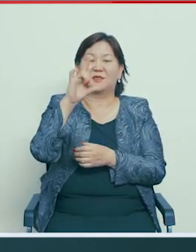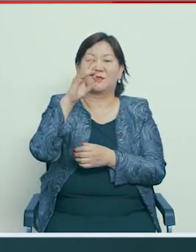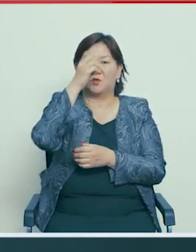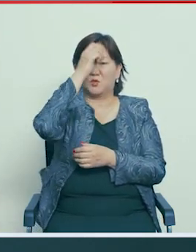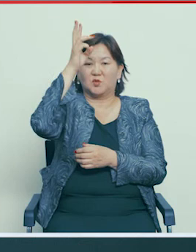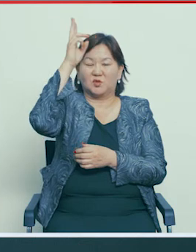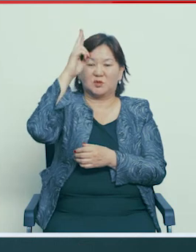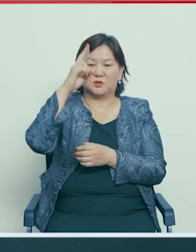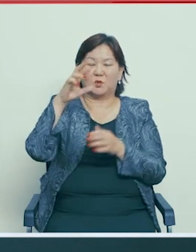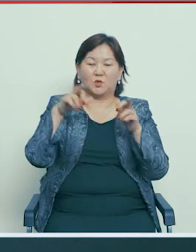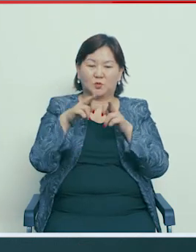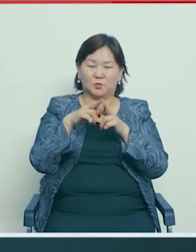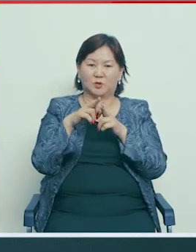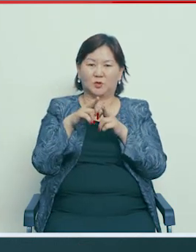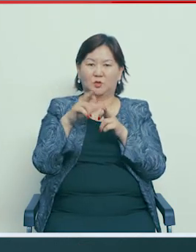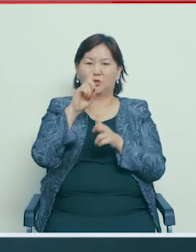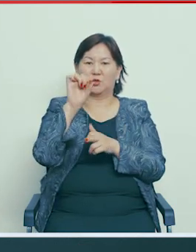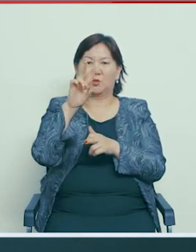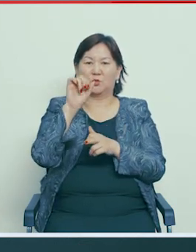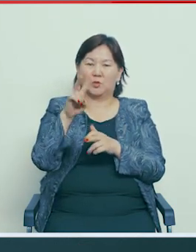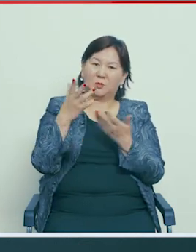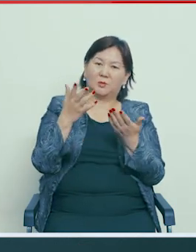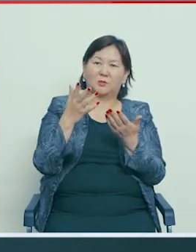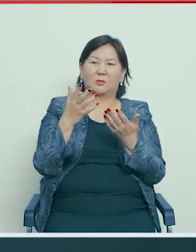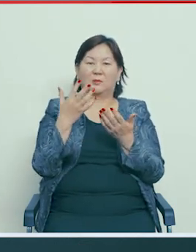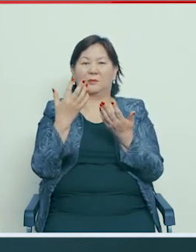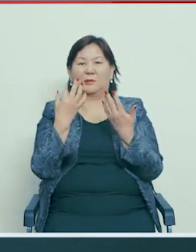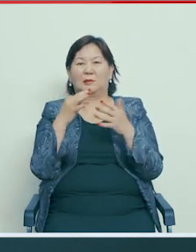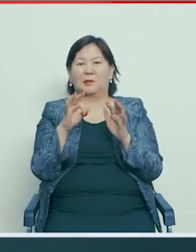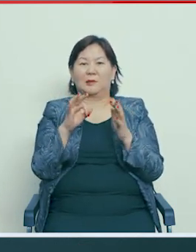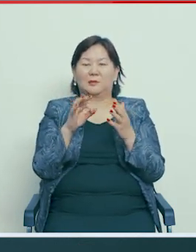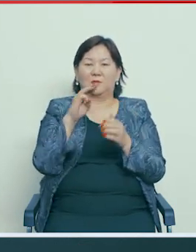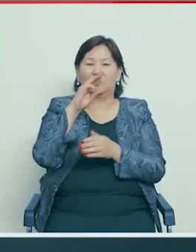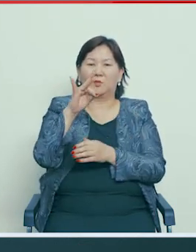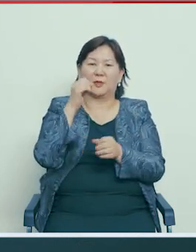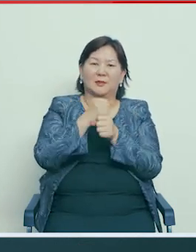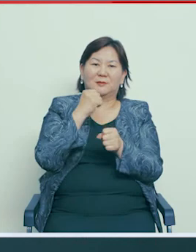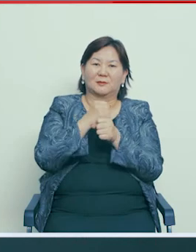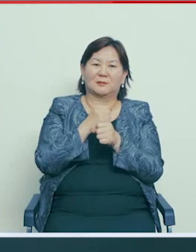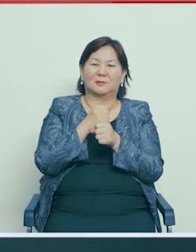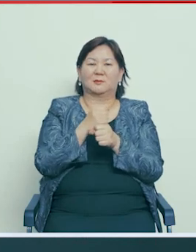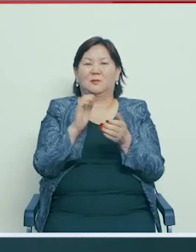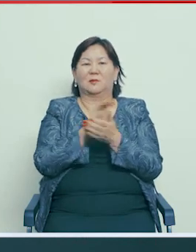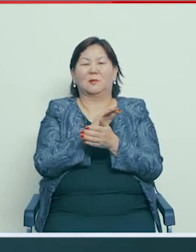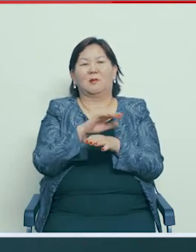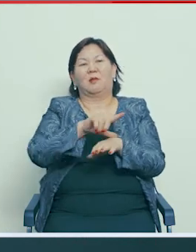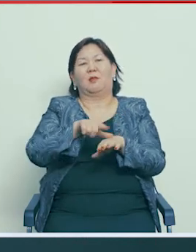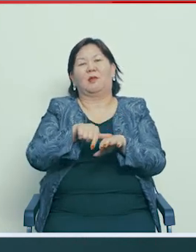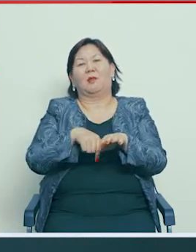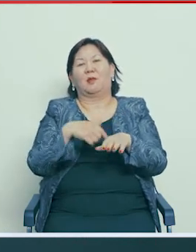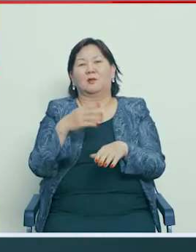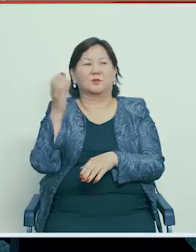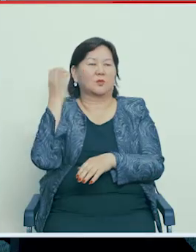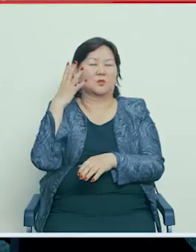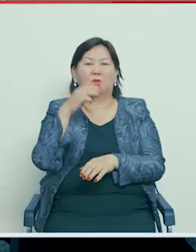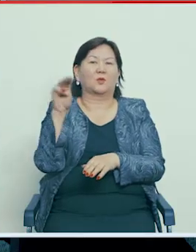ерөнхийлөгчийн дэргэд хөгжлийн бэрхшээлт иргэдийн одоо зөвлөгч гэнүү те ингээл аюу хотод төрийн ажил бол ер нь аюу тийм тунхагийн шинжтэй яваад байдаг. Нэг л их